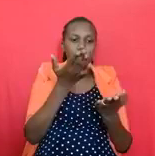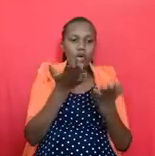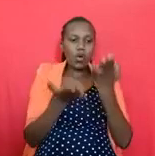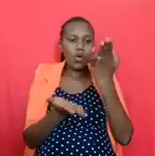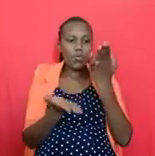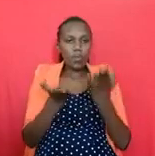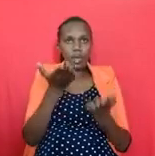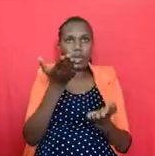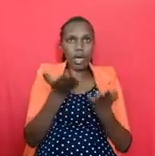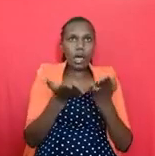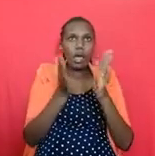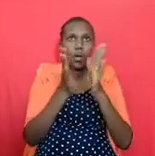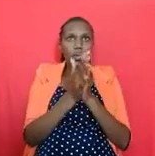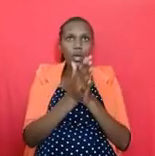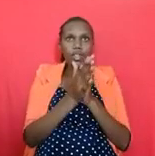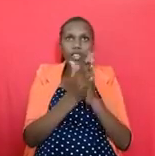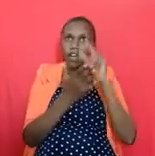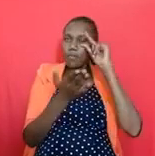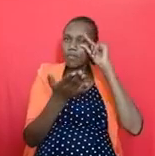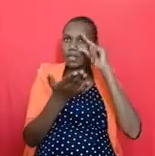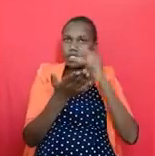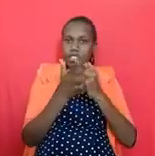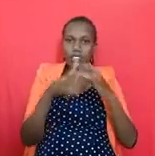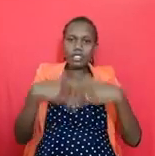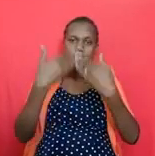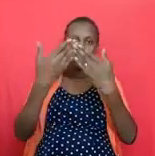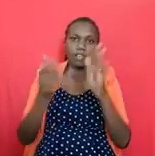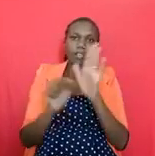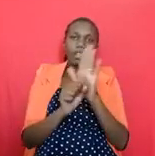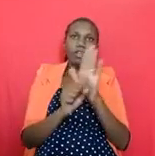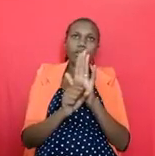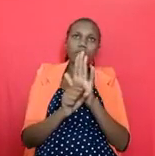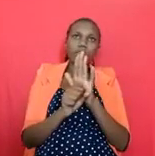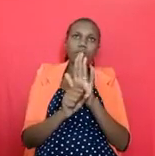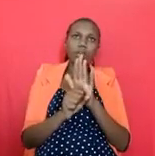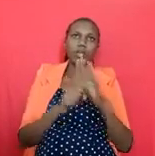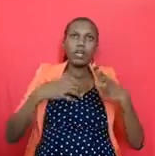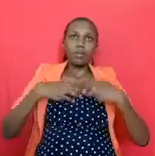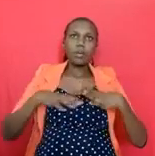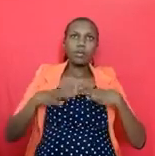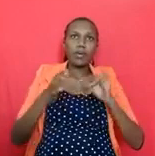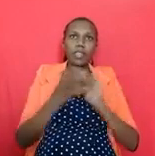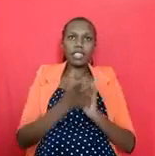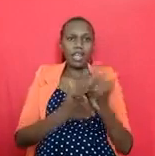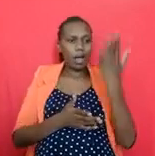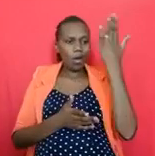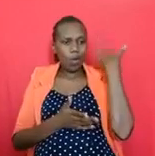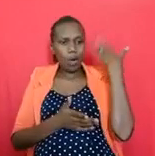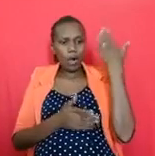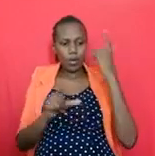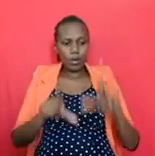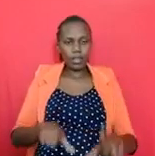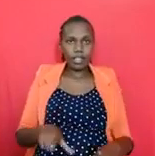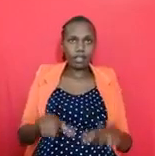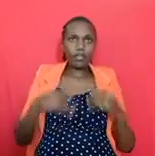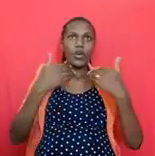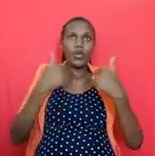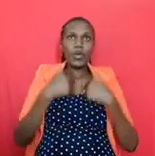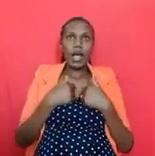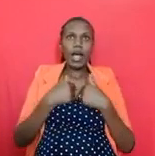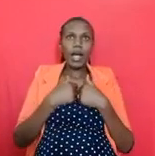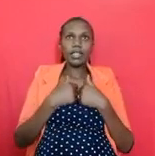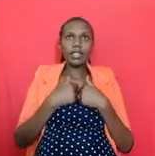ikaringithanio na kabisa kaheanitwo muno aria maria tene